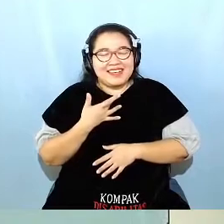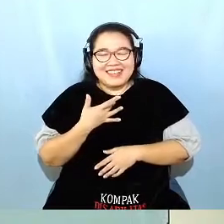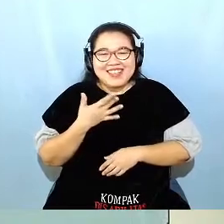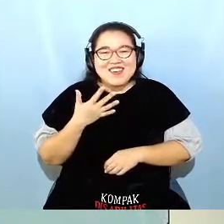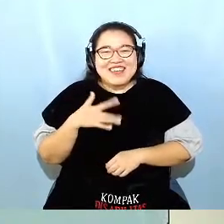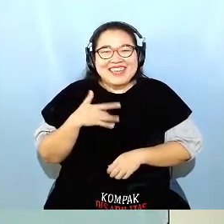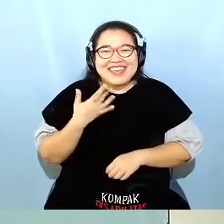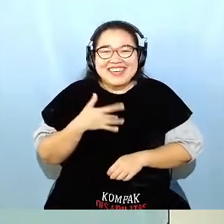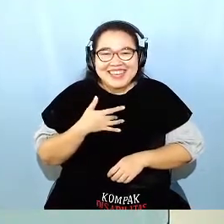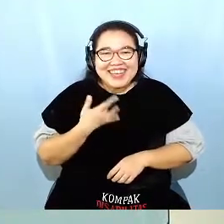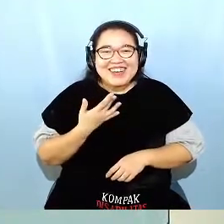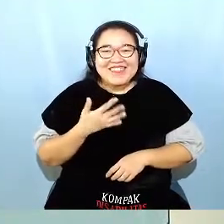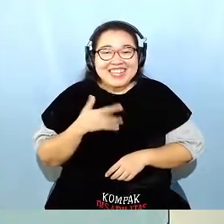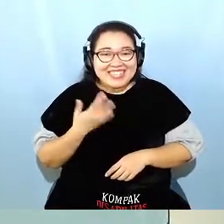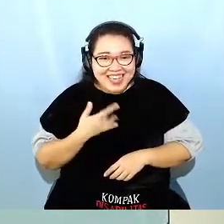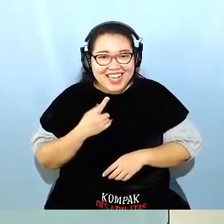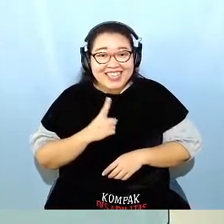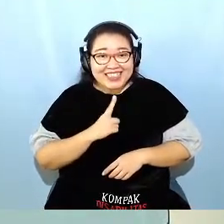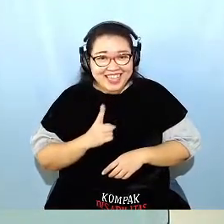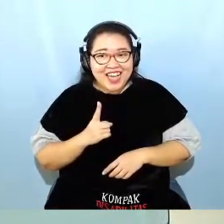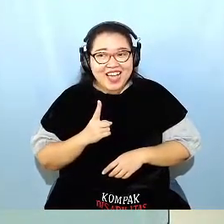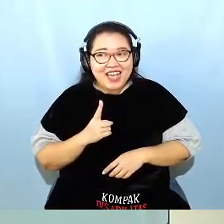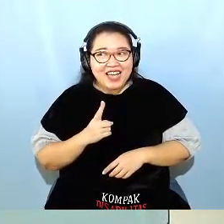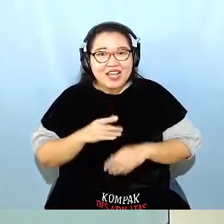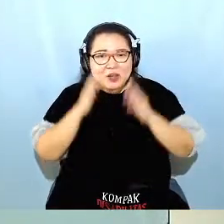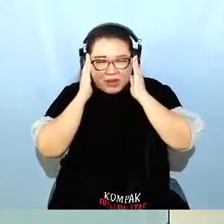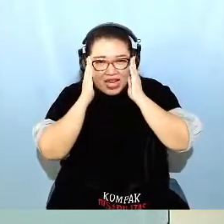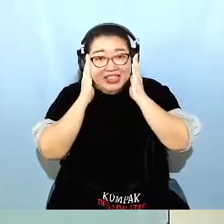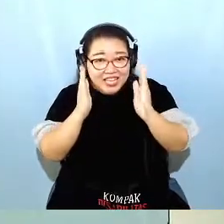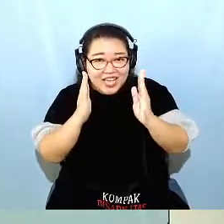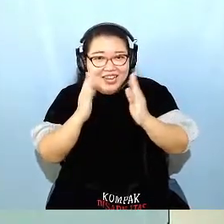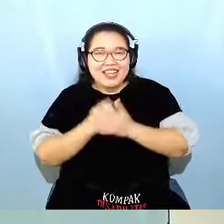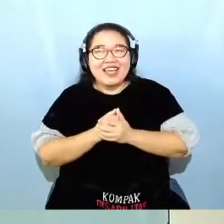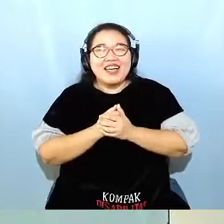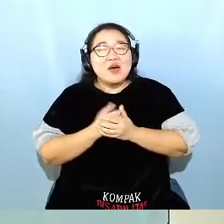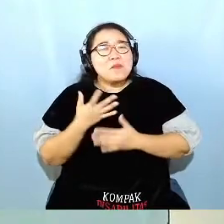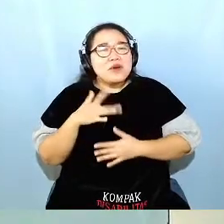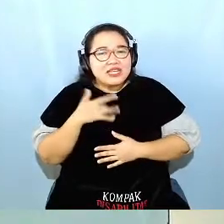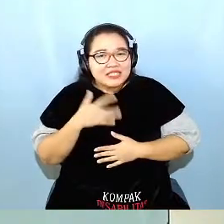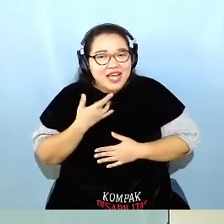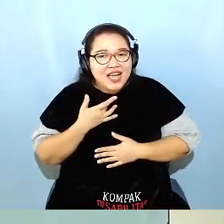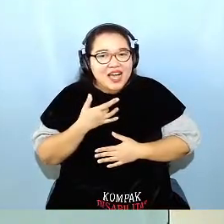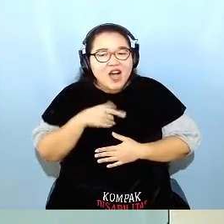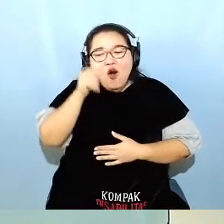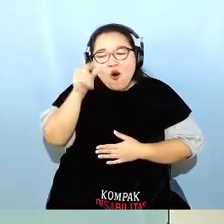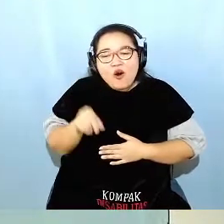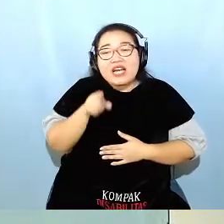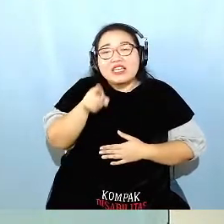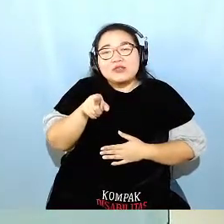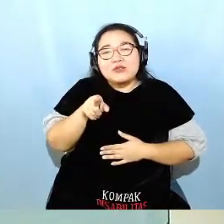dia senang belikan cireng. Tiap kali kantor, ke kantor pulang-pulang, belilah